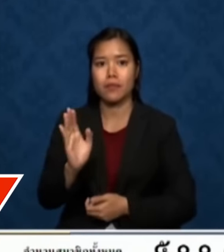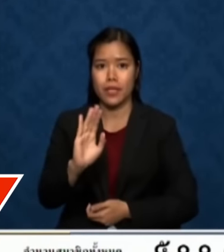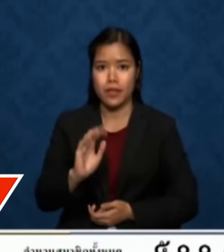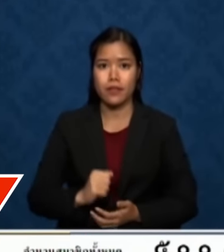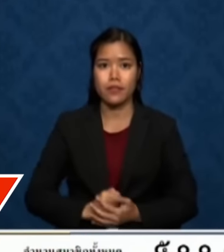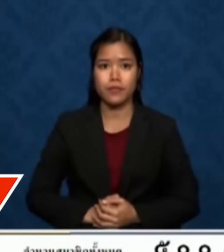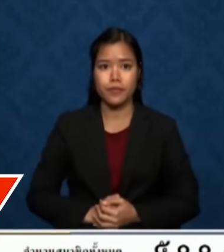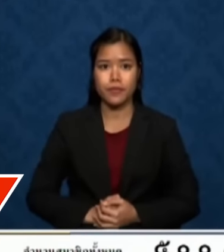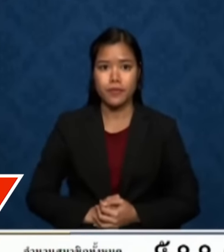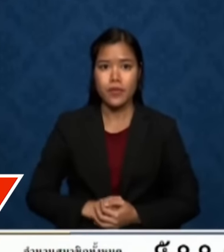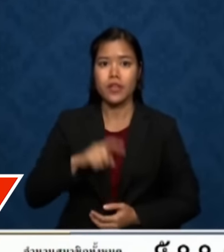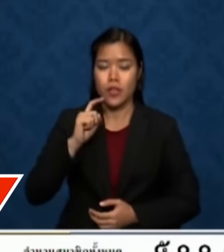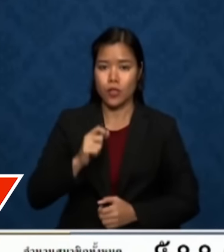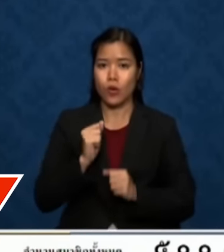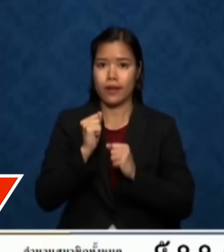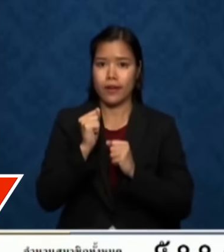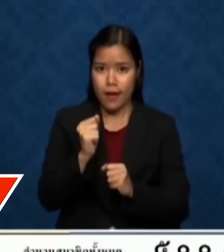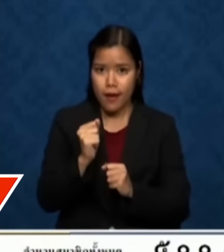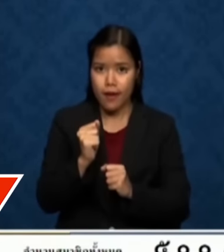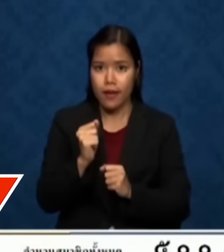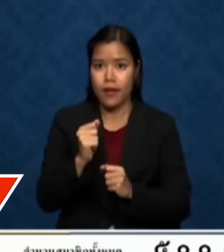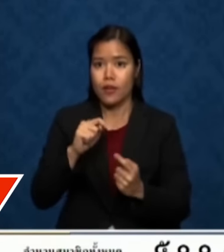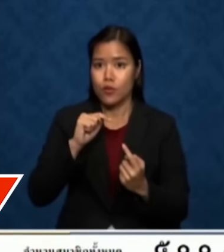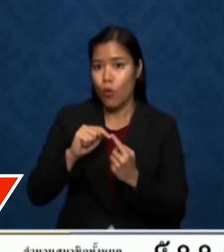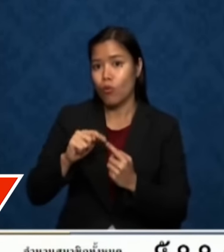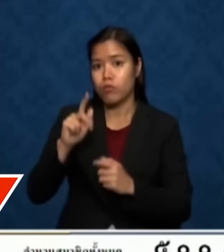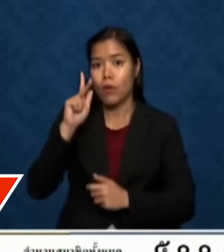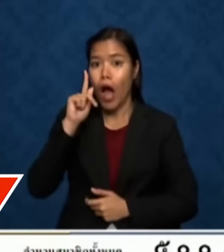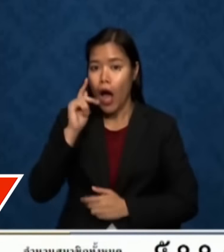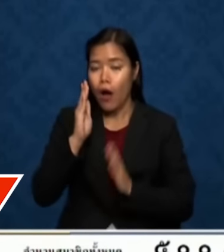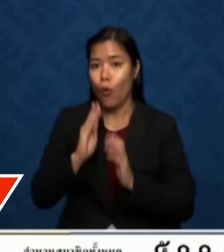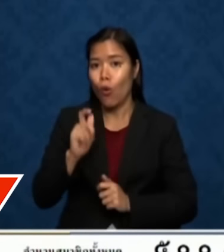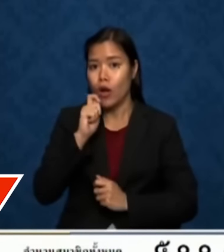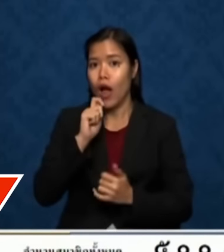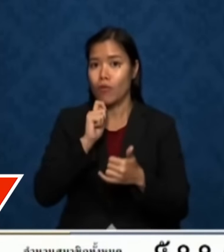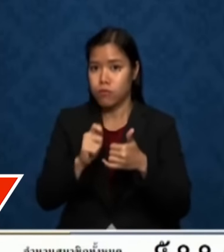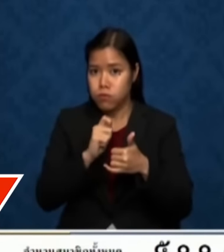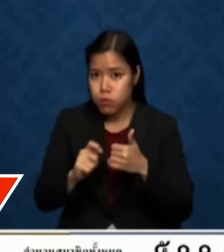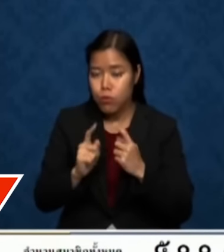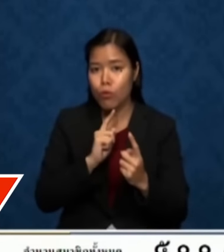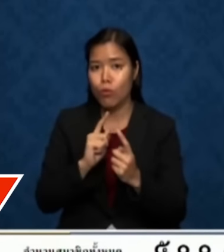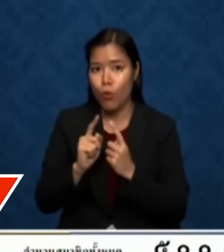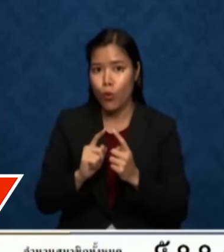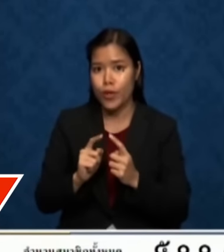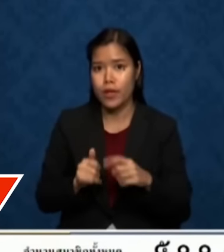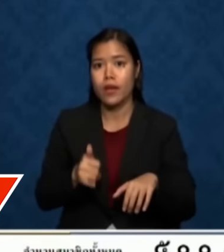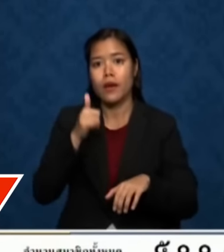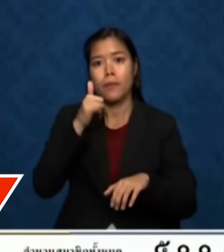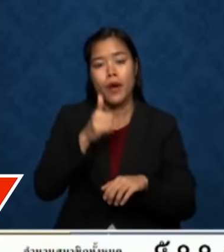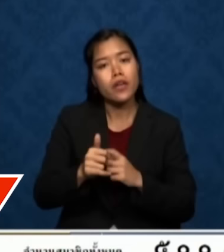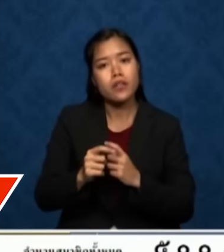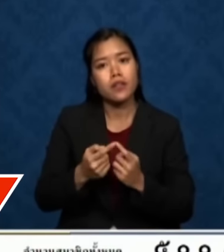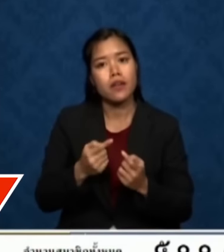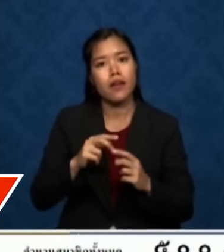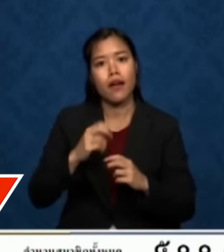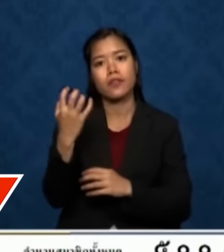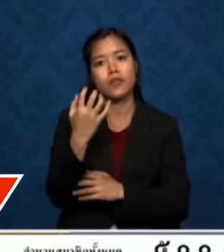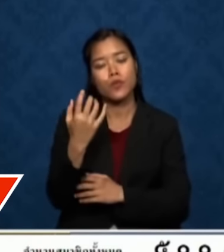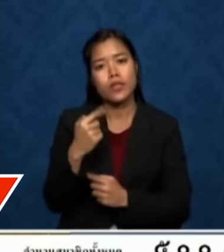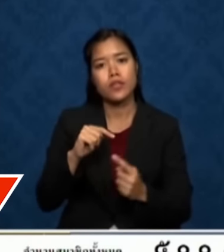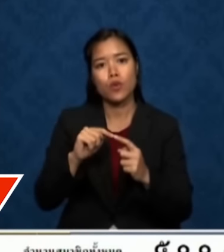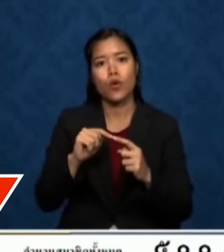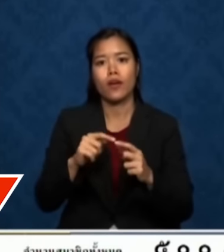ะคะแต่ท่านต้องกล้าหาญค่ะที่จะพูดกับสื่อมวลชนทุกคนต้องกล้าที่จะออกรายการสดค่ะท่านต้องกล้าที่จะตอบค